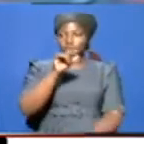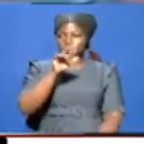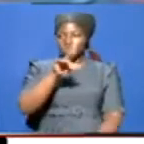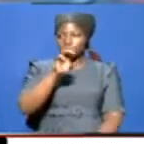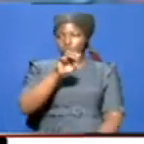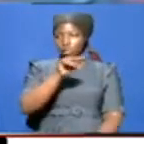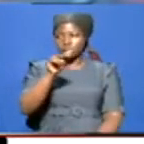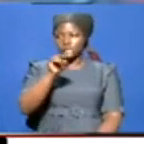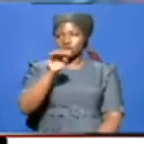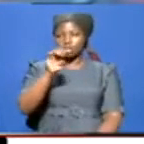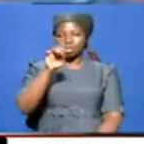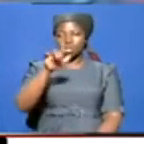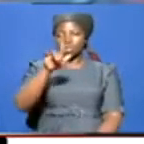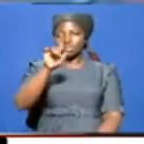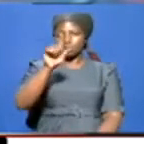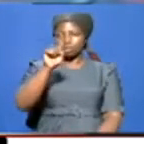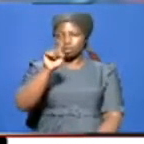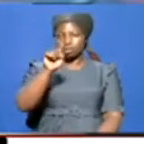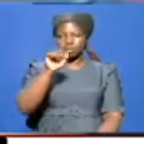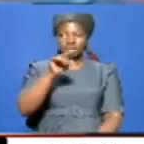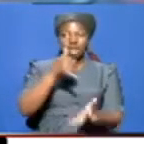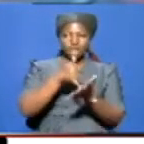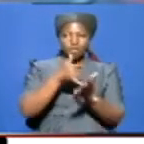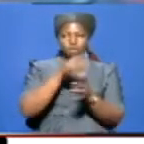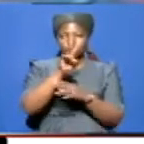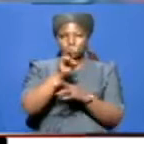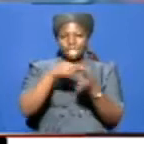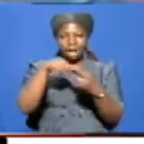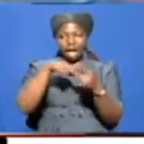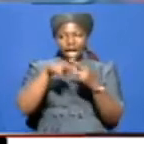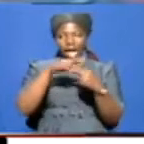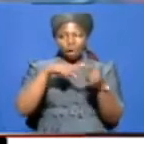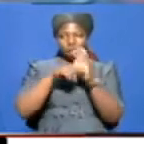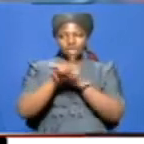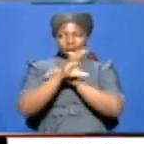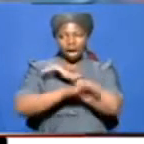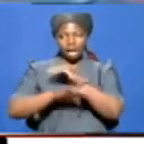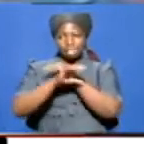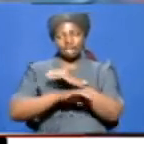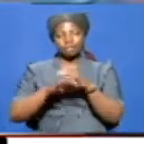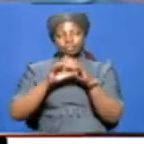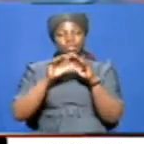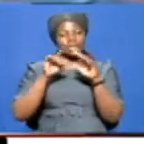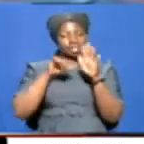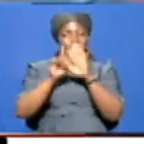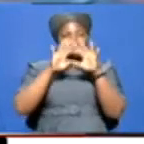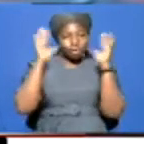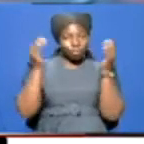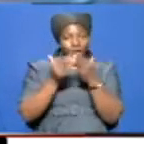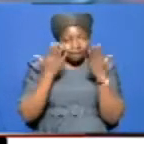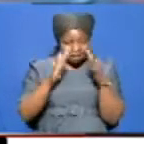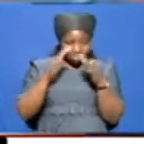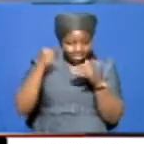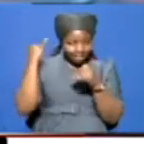Gleneagles kumradhi, yatajumwisha raundi 20 kote duniani, huku yakitamatika kwa fainali itakayoandaliwa